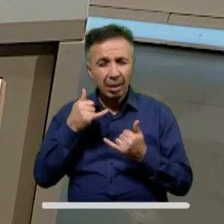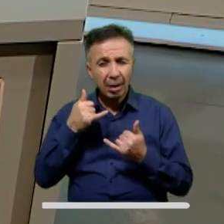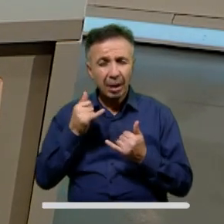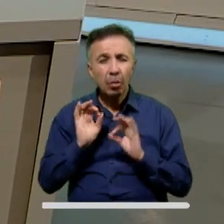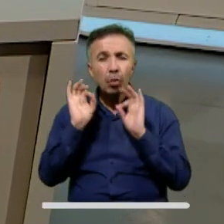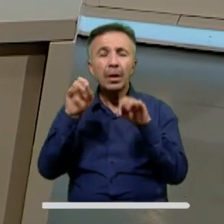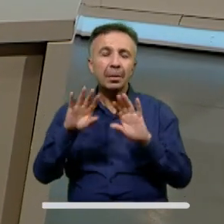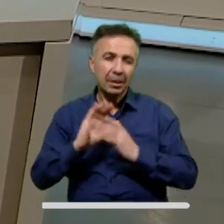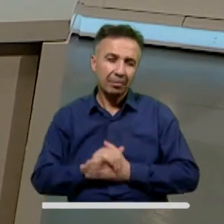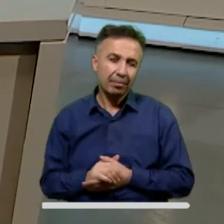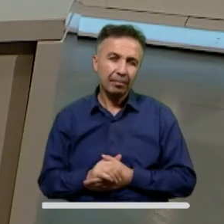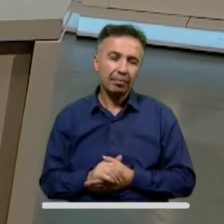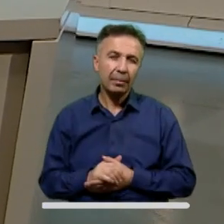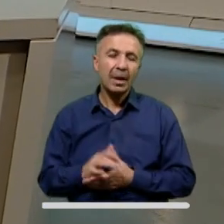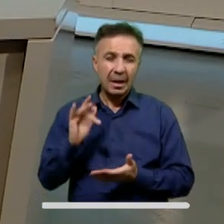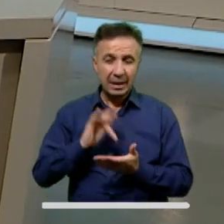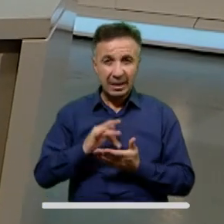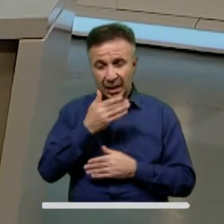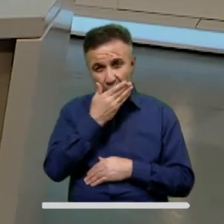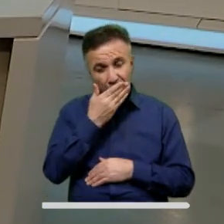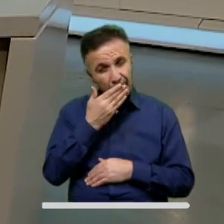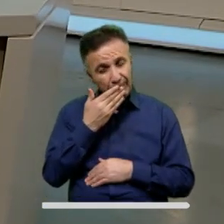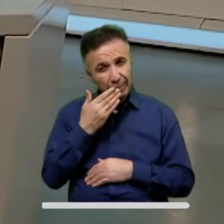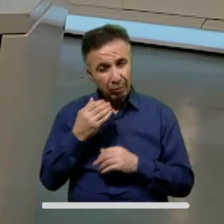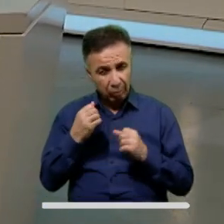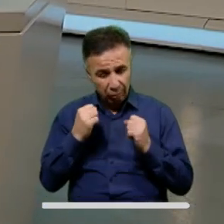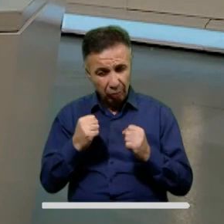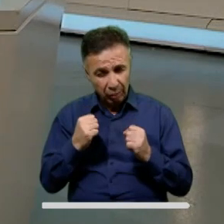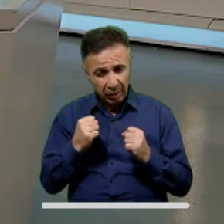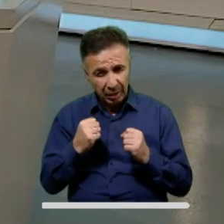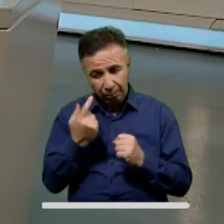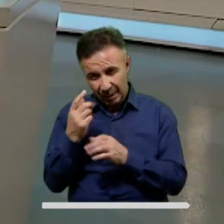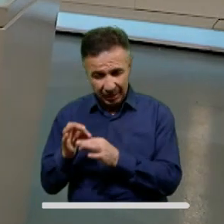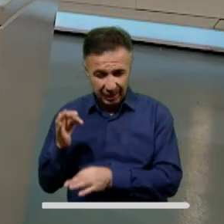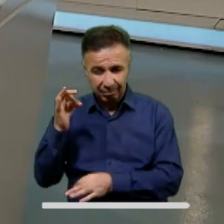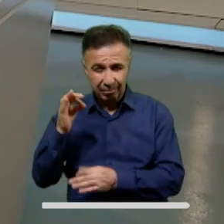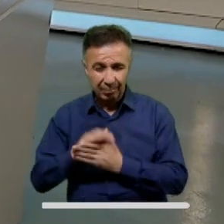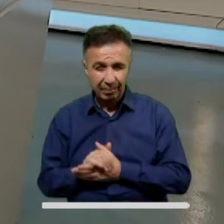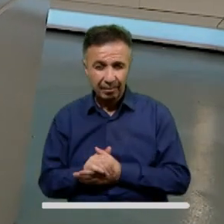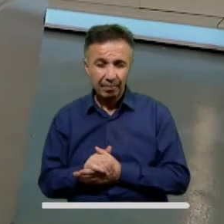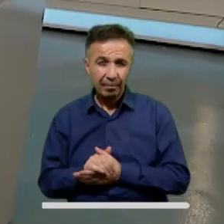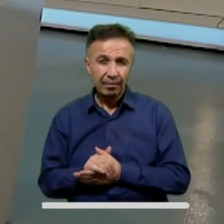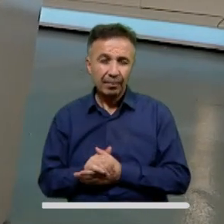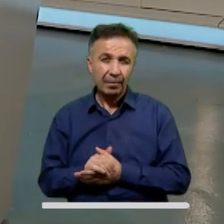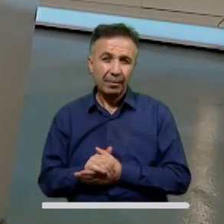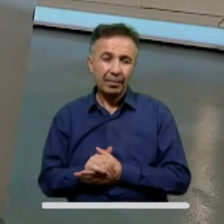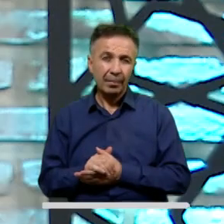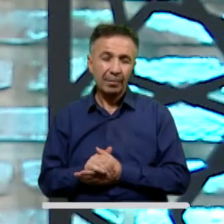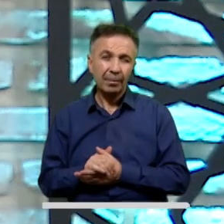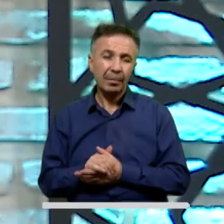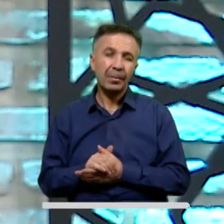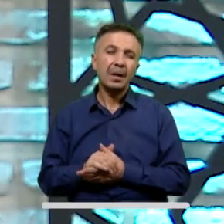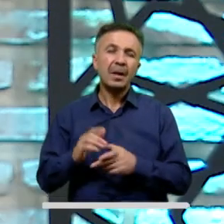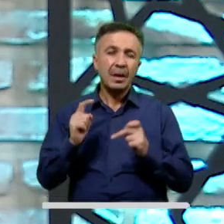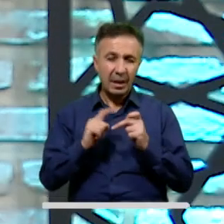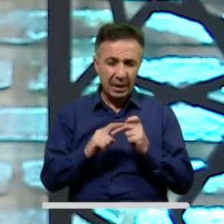inşallah. Kefaret orucu tutacak bir insan Arabi ayları seçtiyse